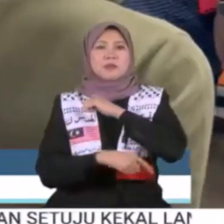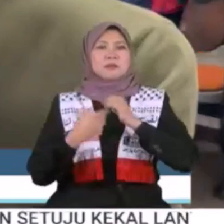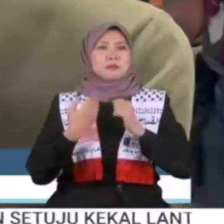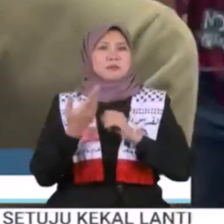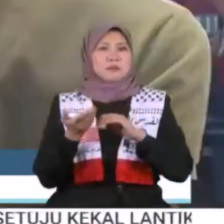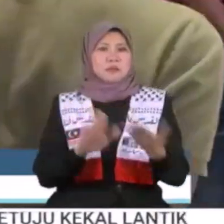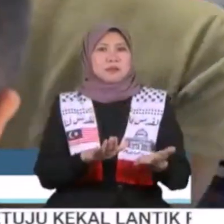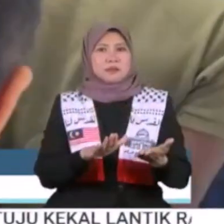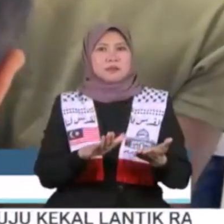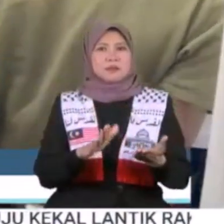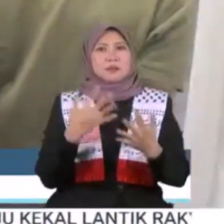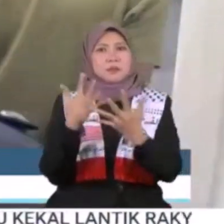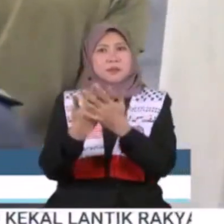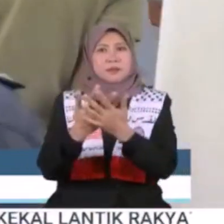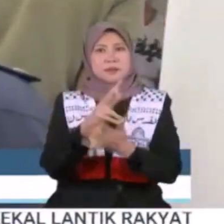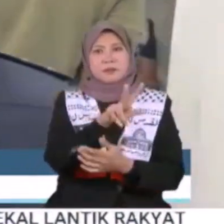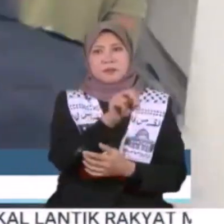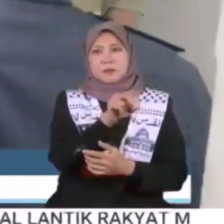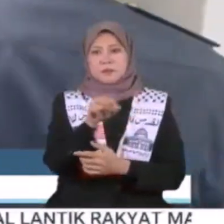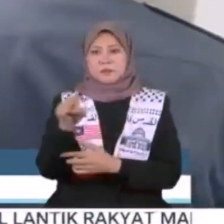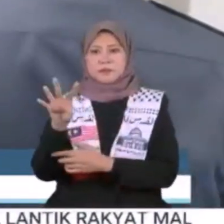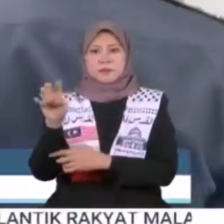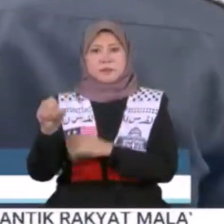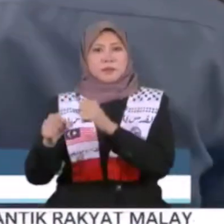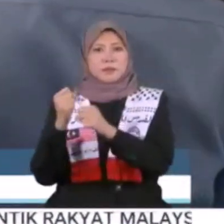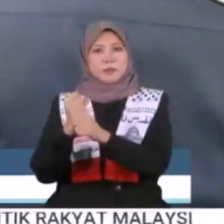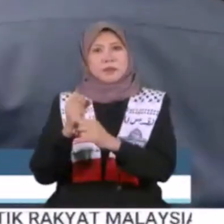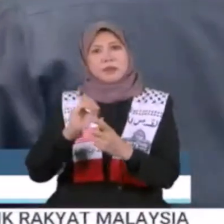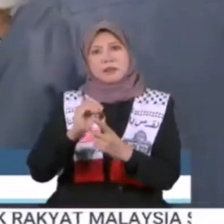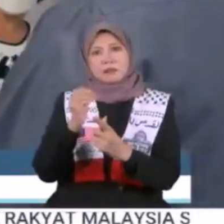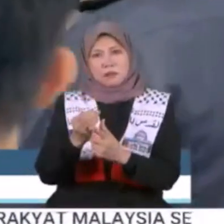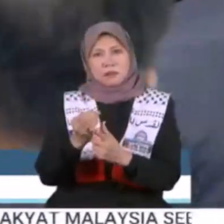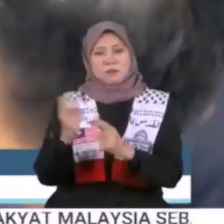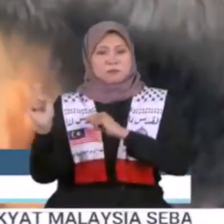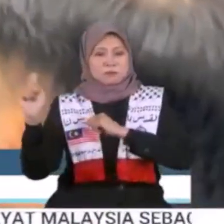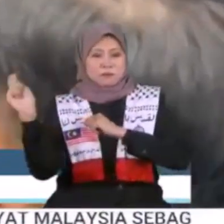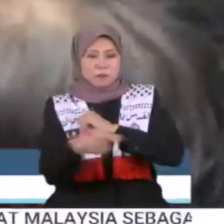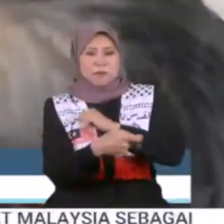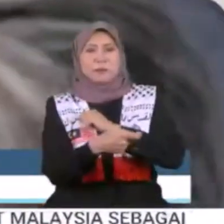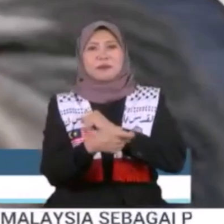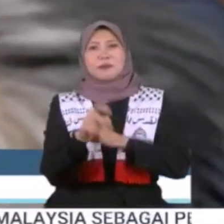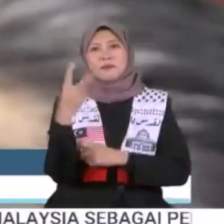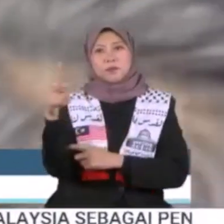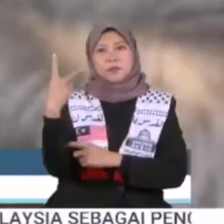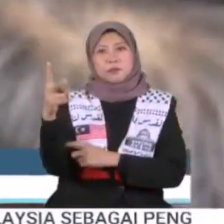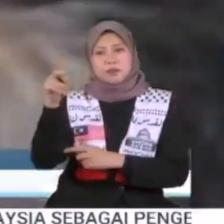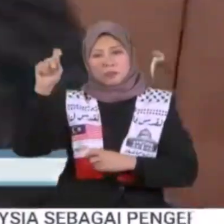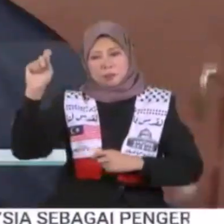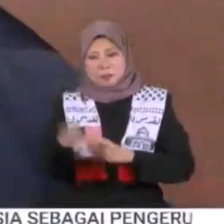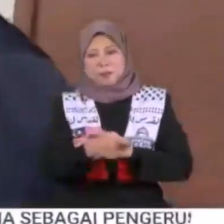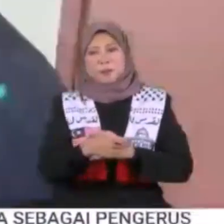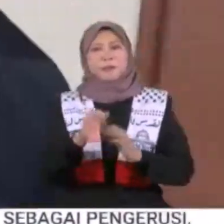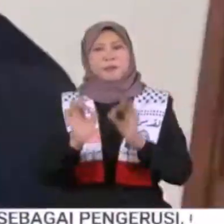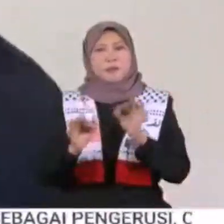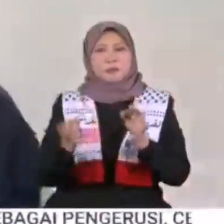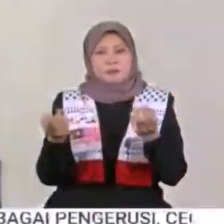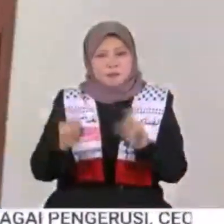penjara antara 30 tahun hingga 40 tahun atau hukuman sebatan tidak kurang 12 sebatan